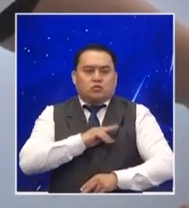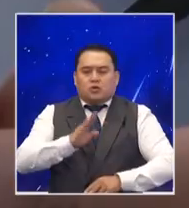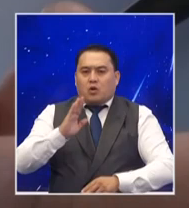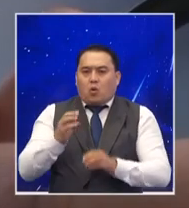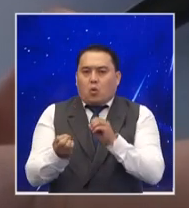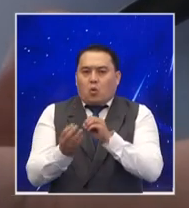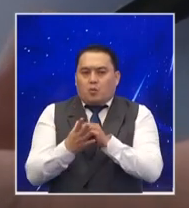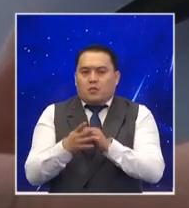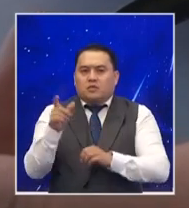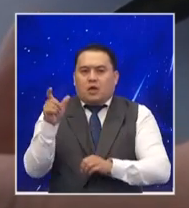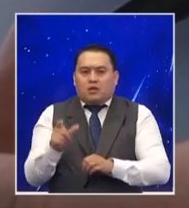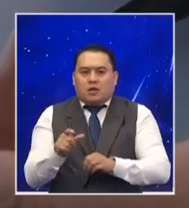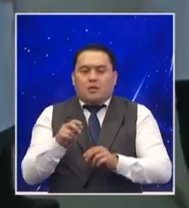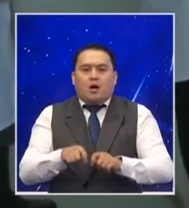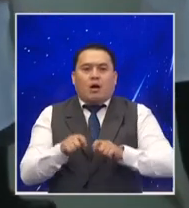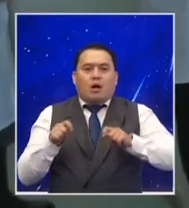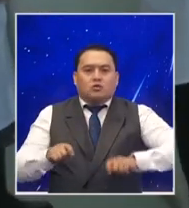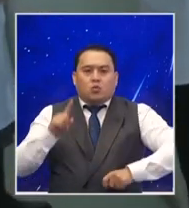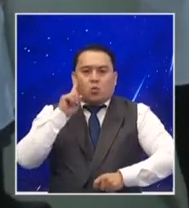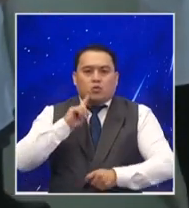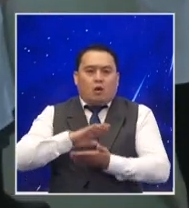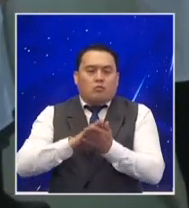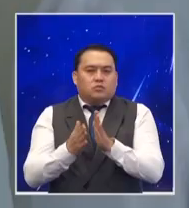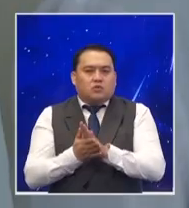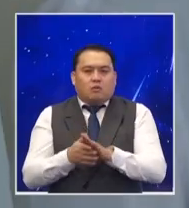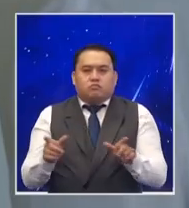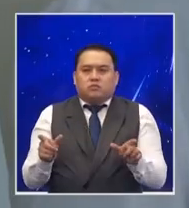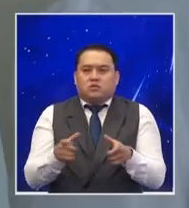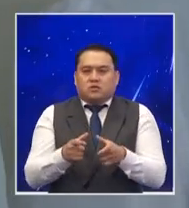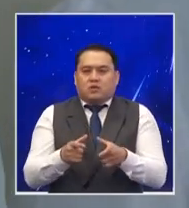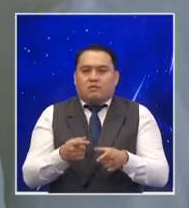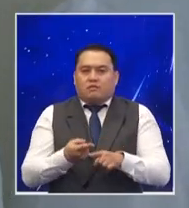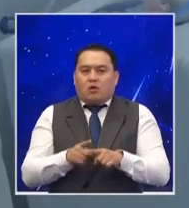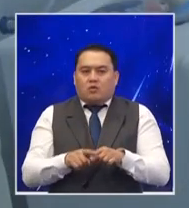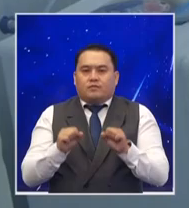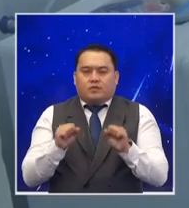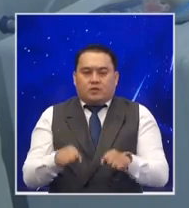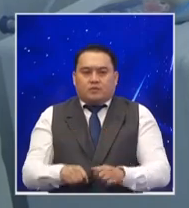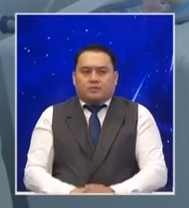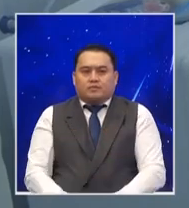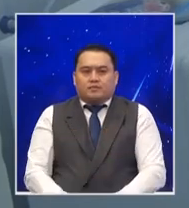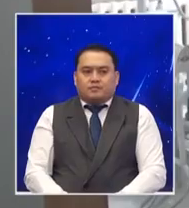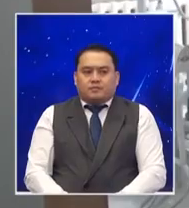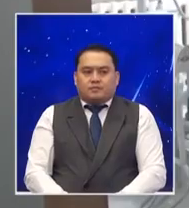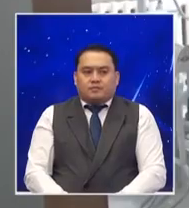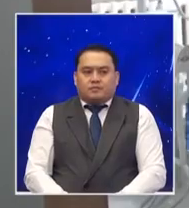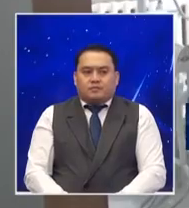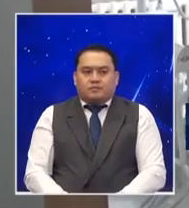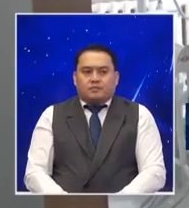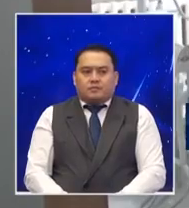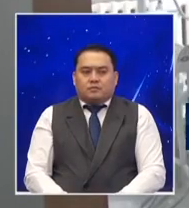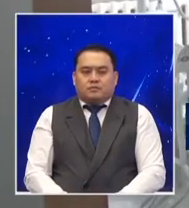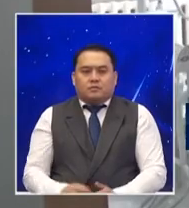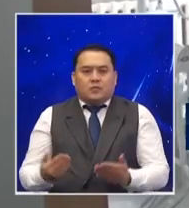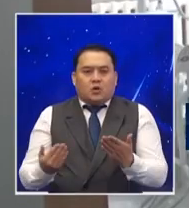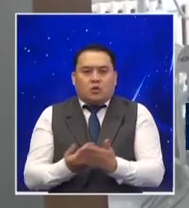15 штат ашылған. Мұндай қолайлы жағдай тұрғанда тіпті пандемияға да дес бермейміз дейді ақ халаттылар. Заманауи технологияға